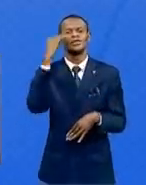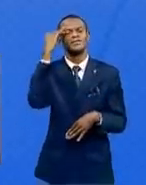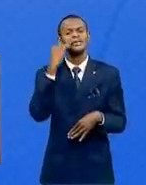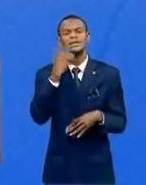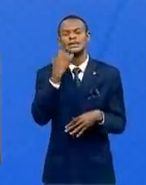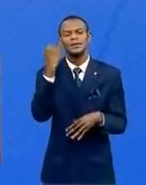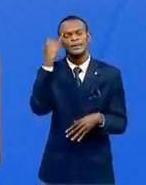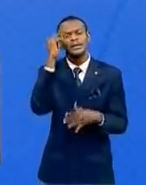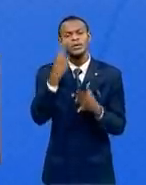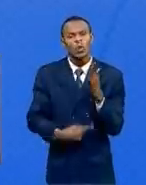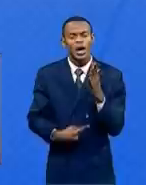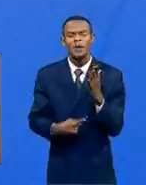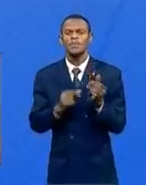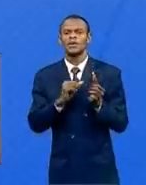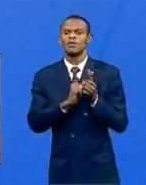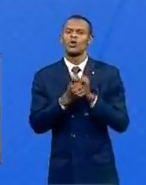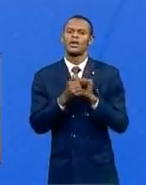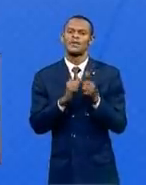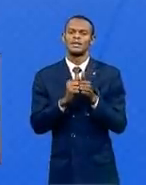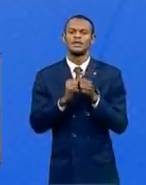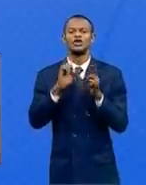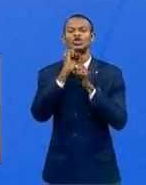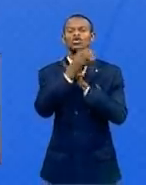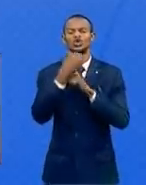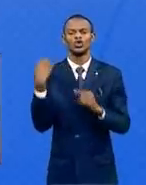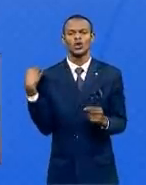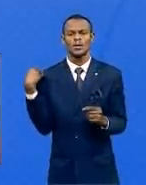celui relatif à l'état des lieux des entreprises publiques de l'État.